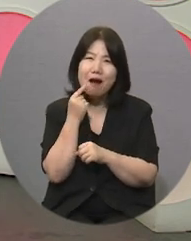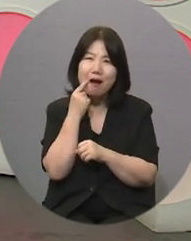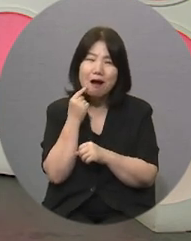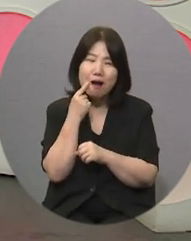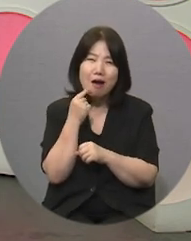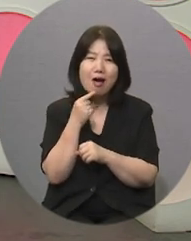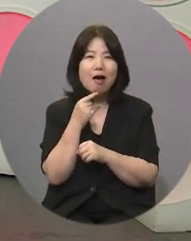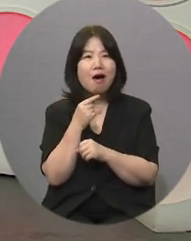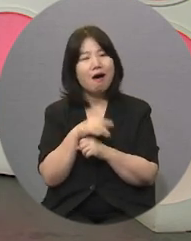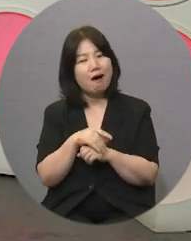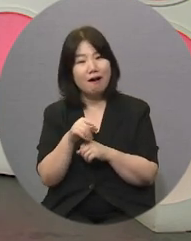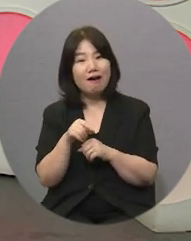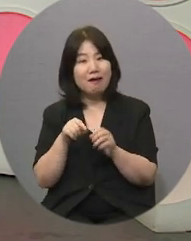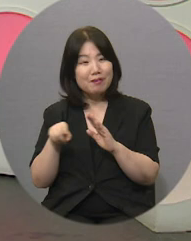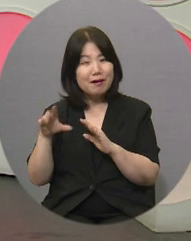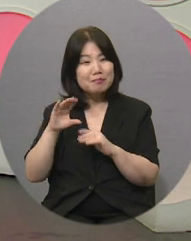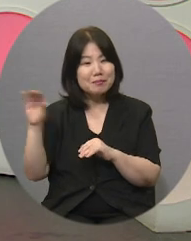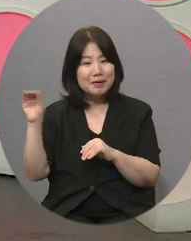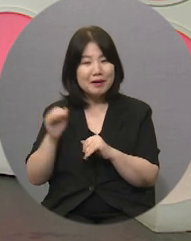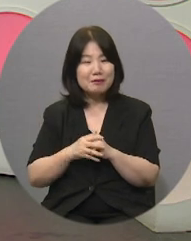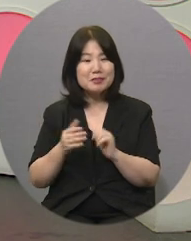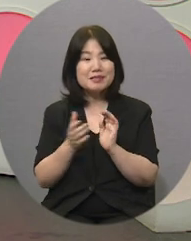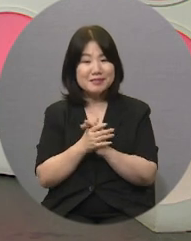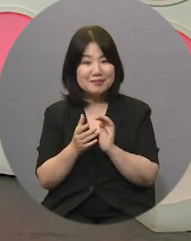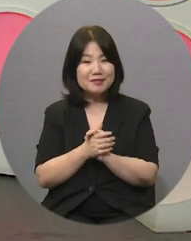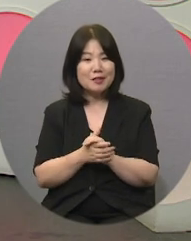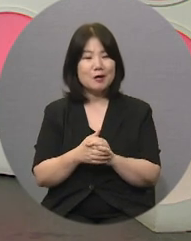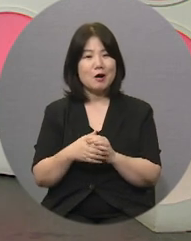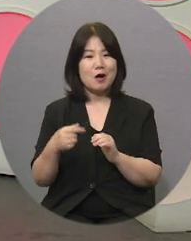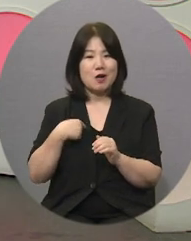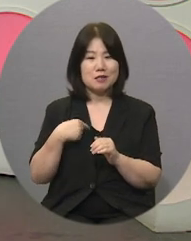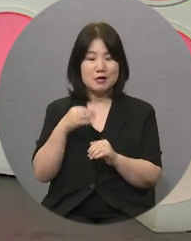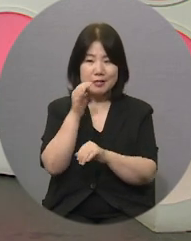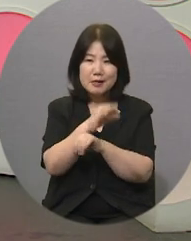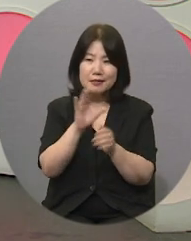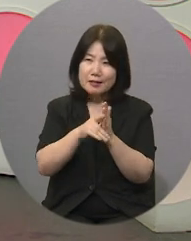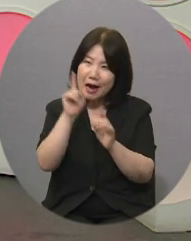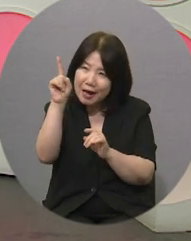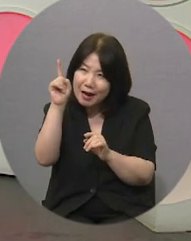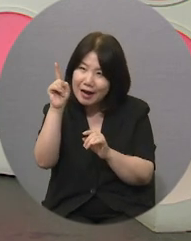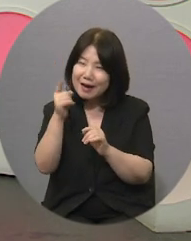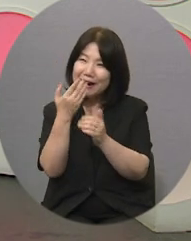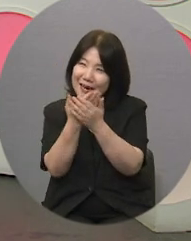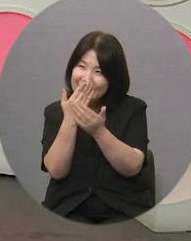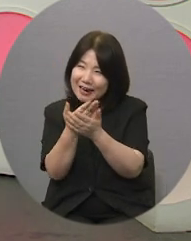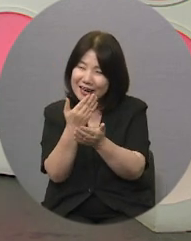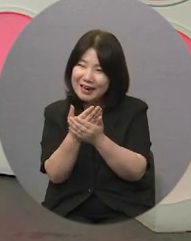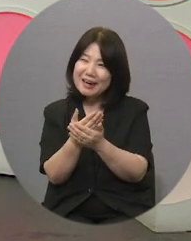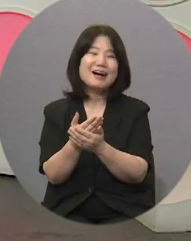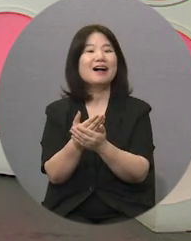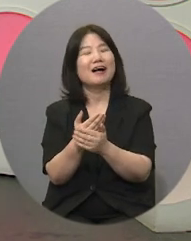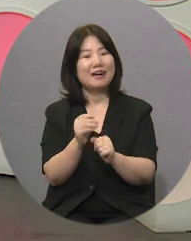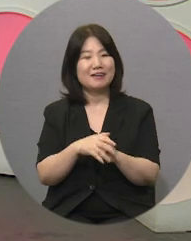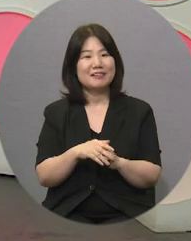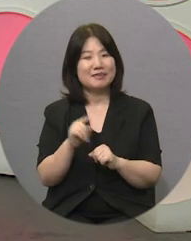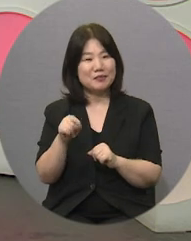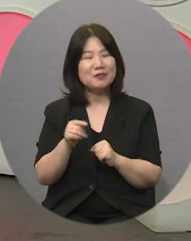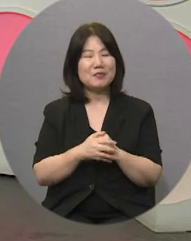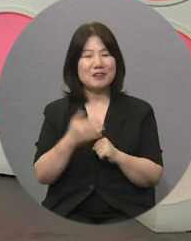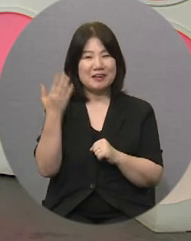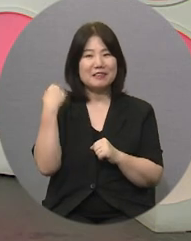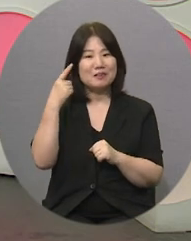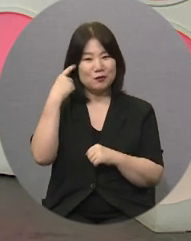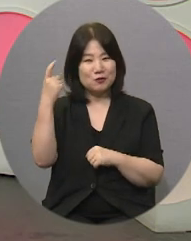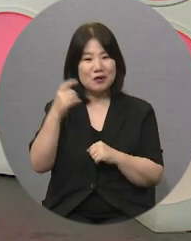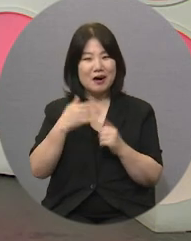보고 바라만 보고 가야 되는 거 아니면 아는 친구가 누가 그걸 사 먹을 때 하나만 맞춤 보면 안 되겠니? 이거 이 느낌. 야.